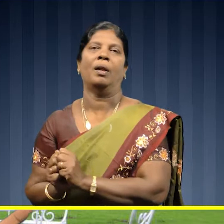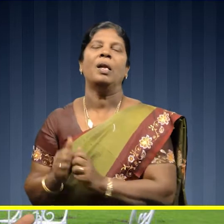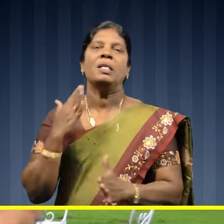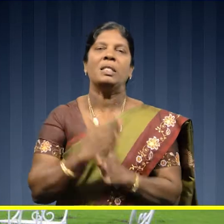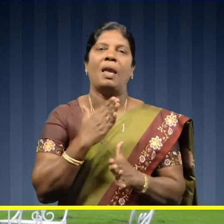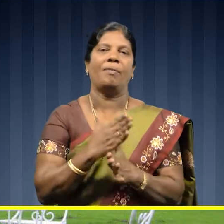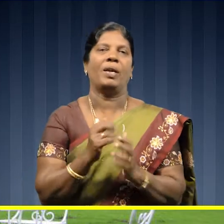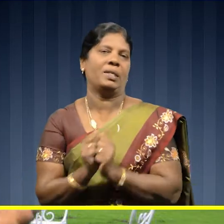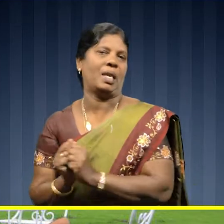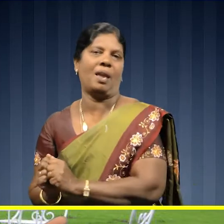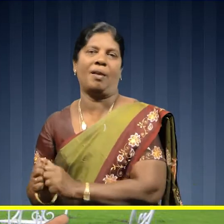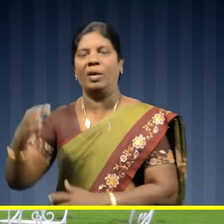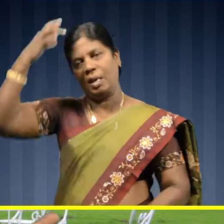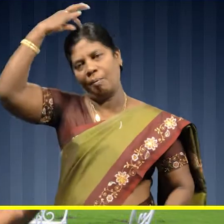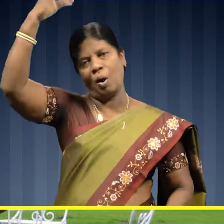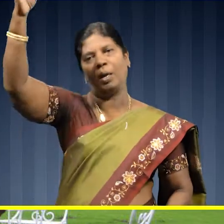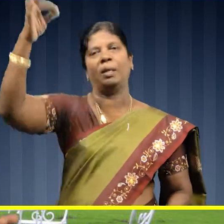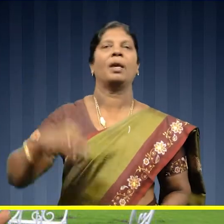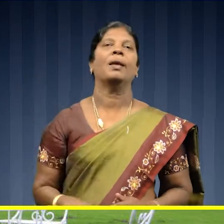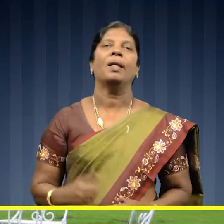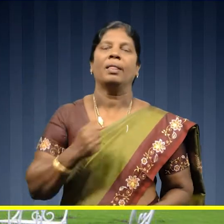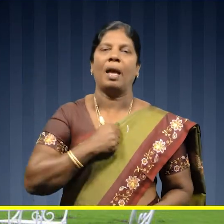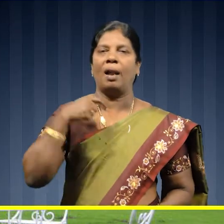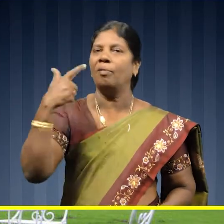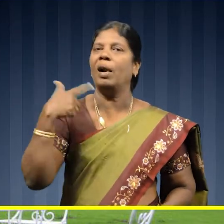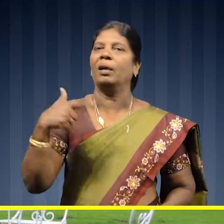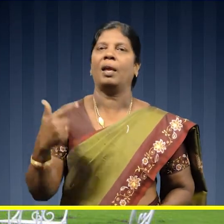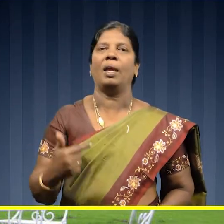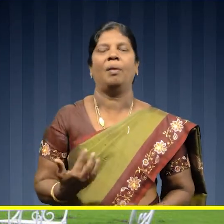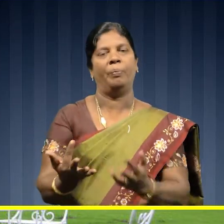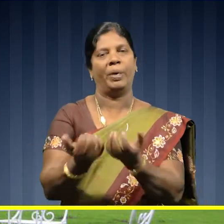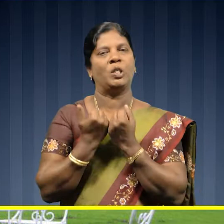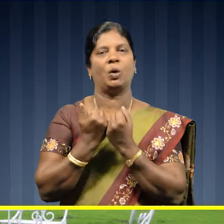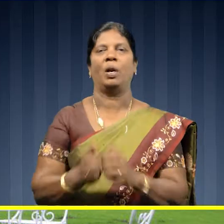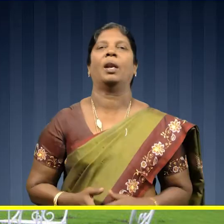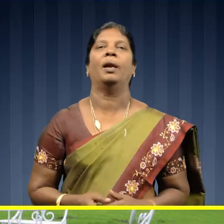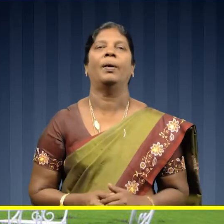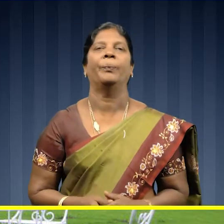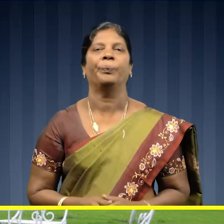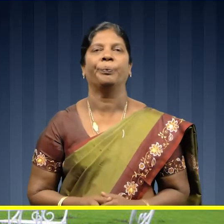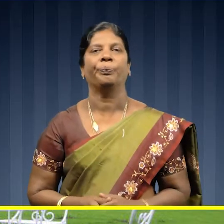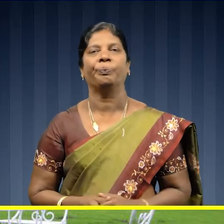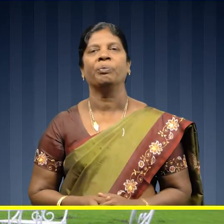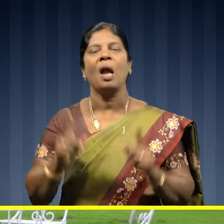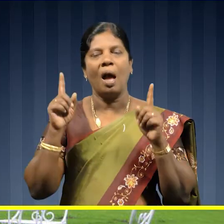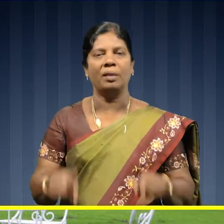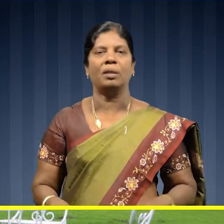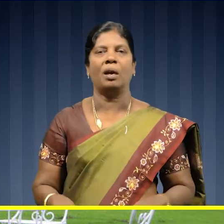செய்யும் என்றால் சேவை செய்யக்கூடிய பாக்கியத்தை தங்கள் வாழ்க்கையின் மூலமாக